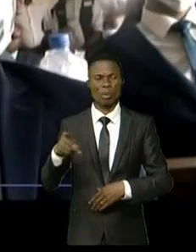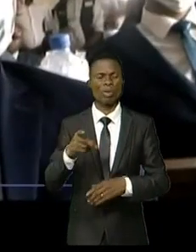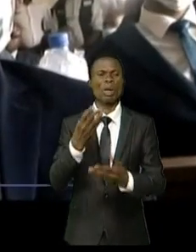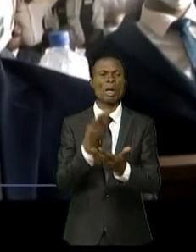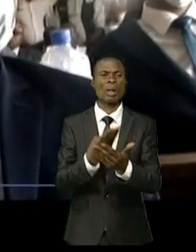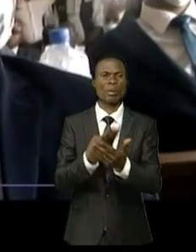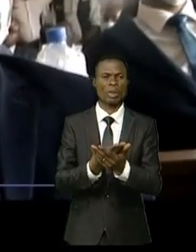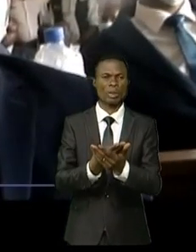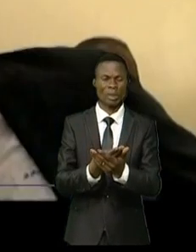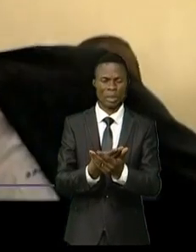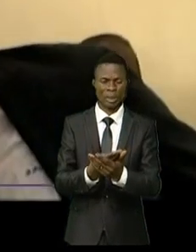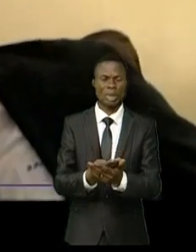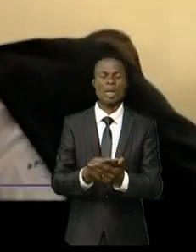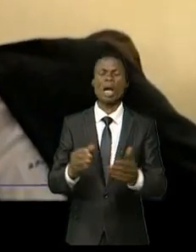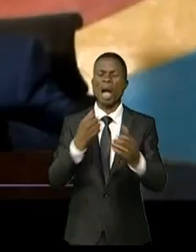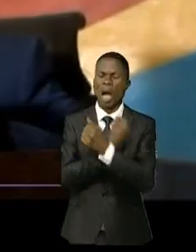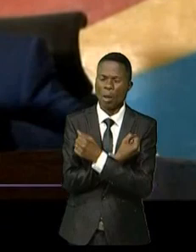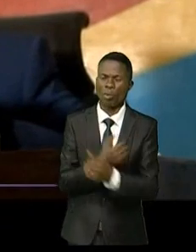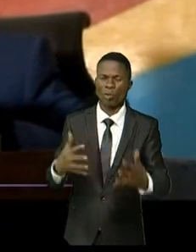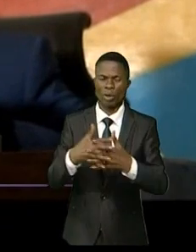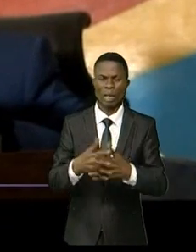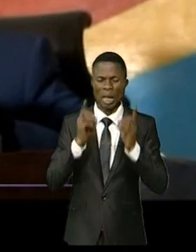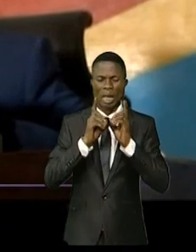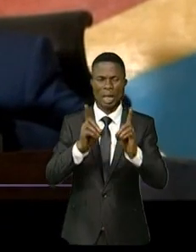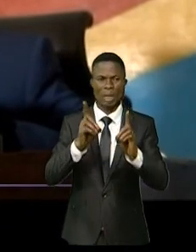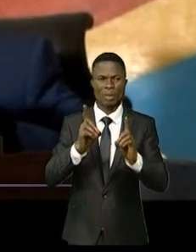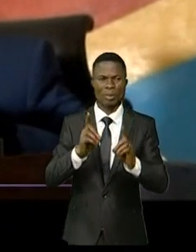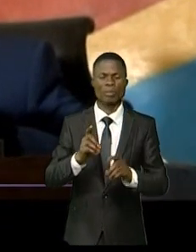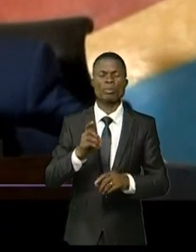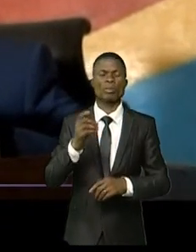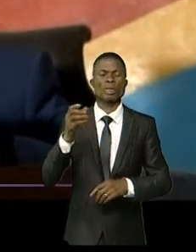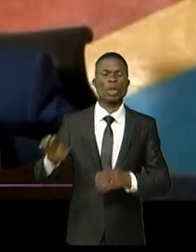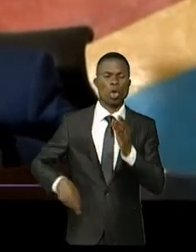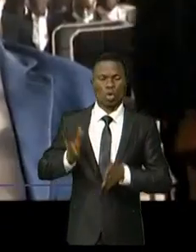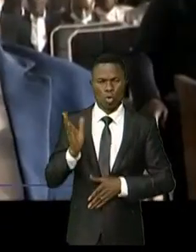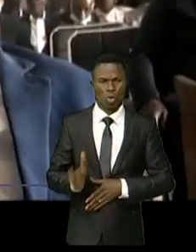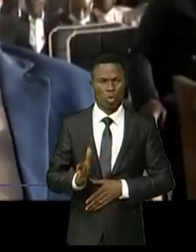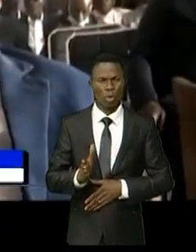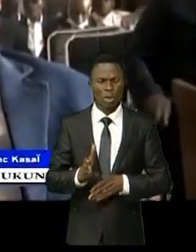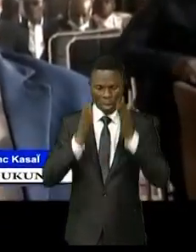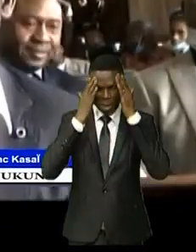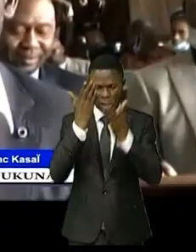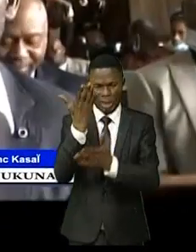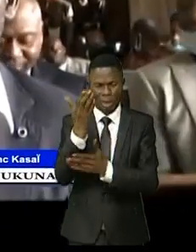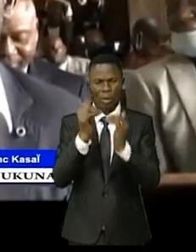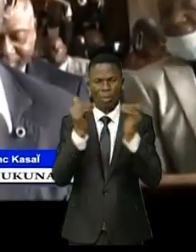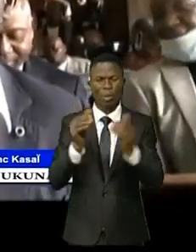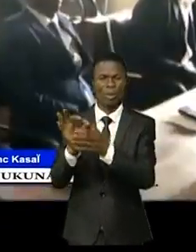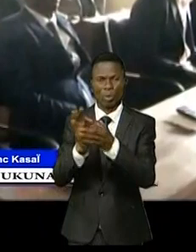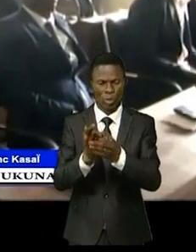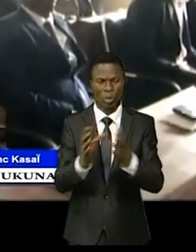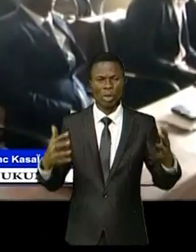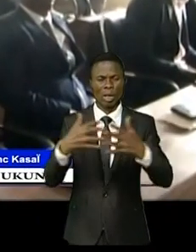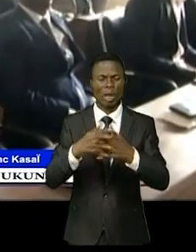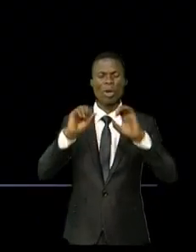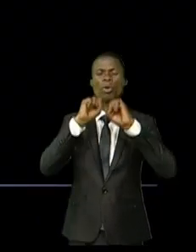Kasaï. Dans un climat de convivialité et d'harmonie, le discours de l'honorable Aloïs Mchitungenge, centré sur la paix, l'unité et la cohésion